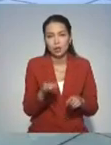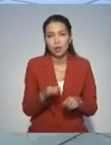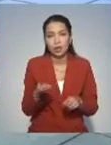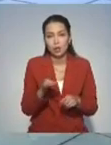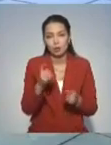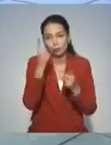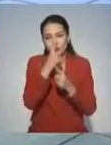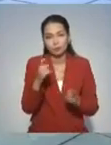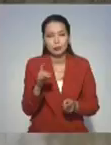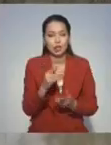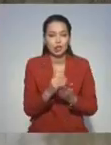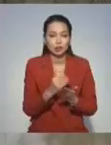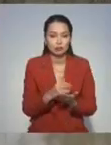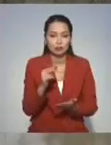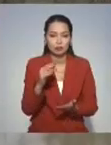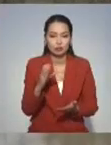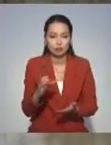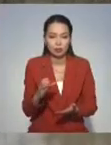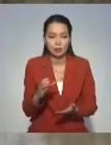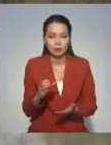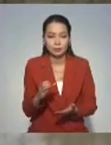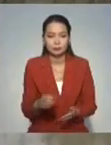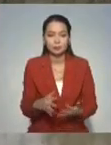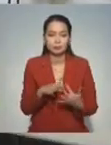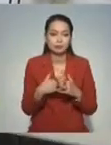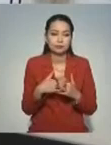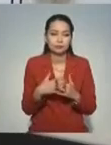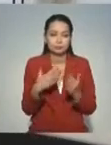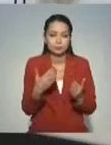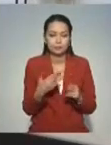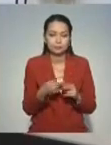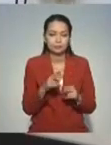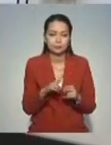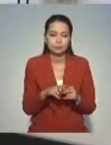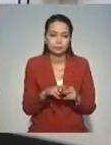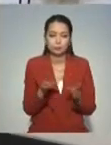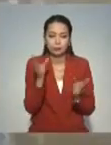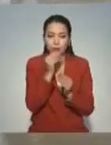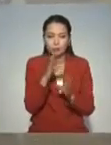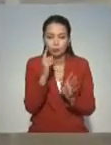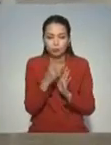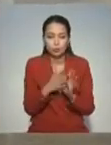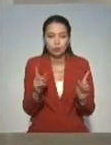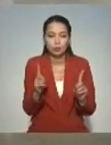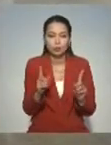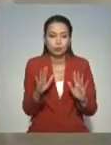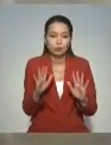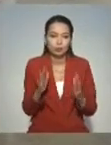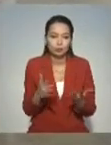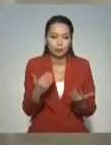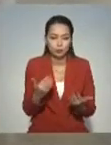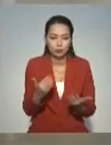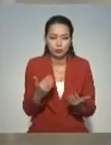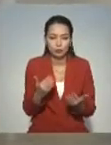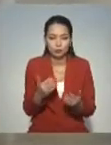Репортаж Ольги Литвиной. Паводок пришел в поселок в понедельник вечером. Люди даже не успели понять, что происходит. За считанные минуты